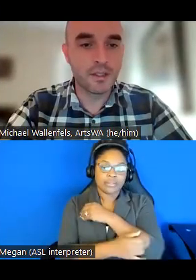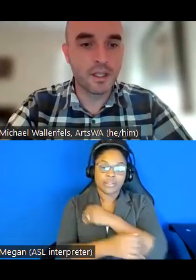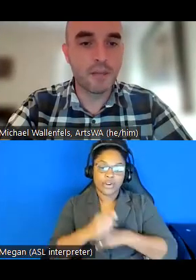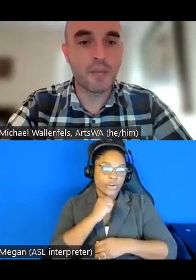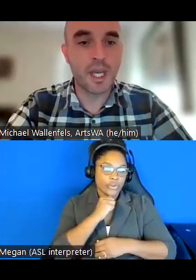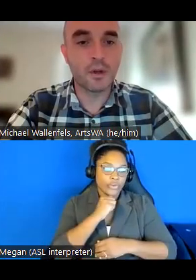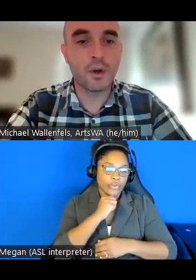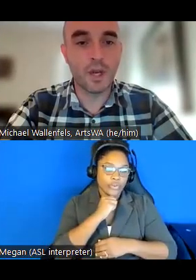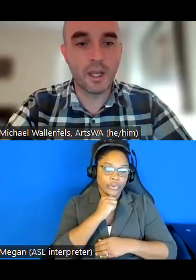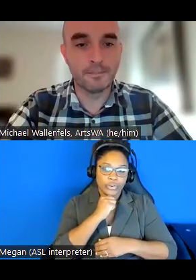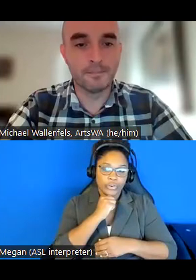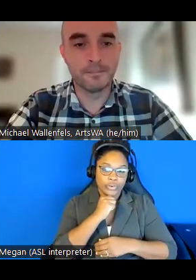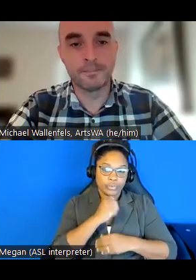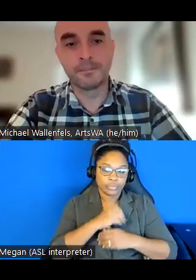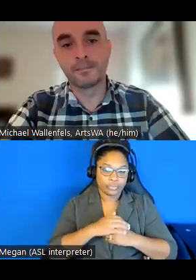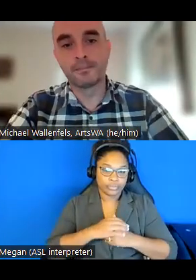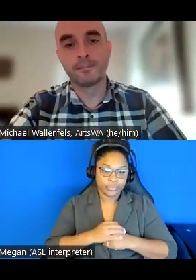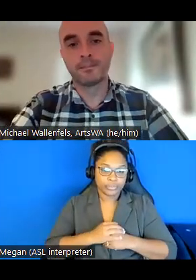스티븐스.